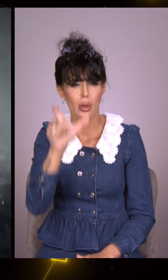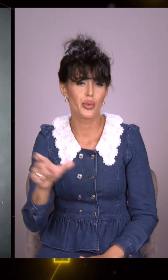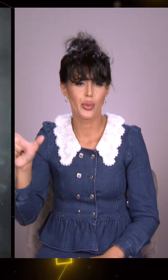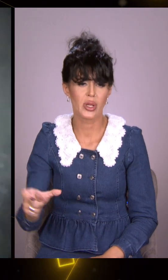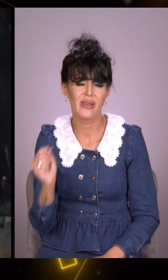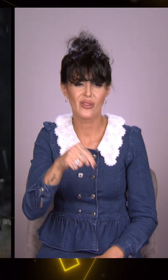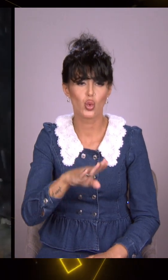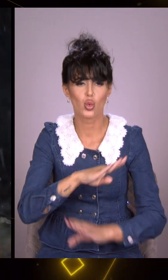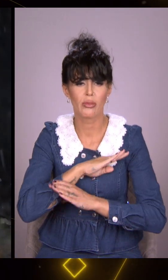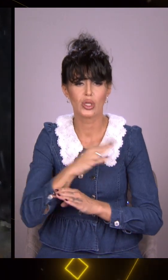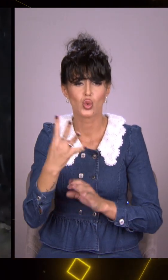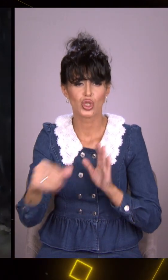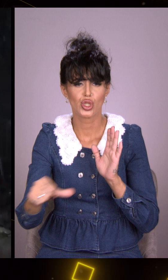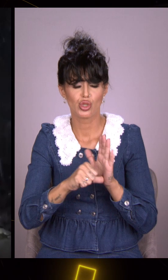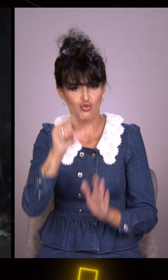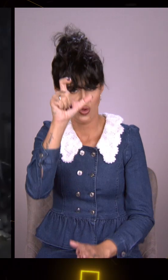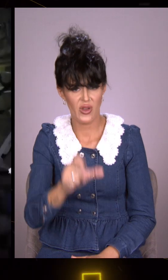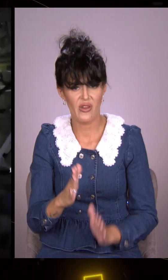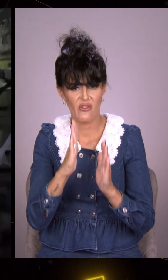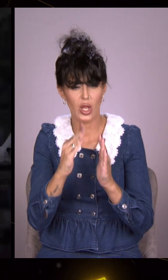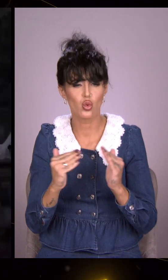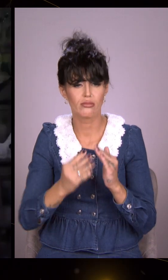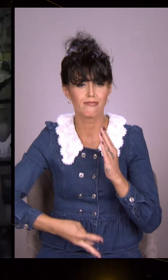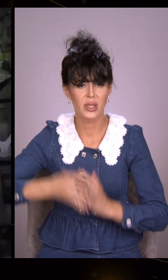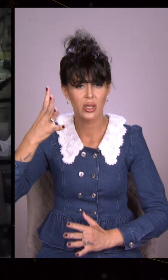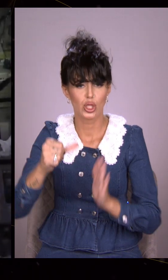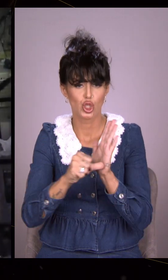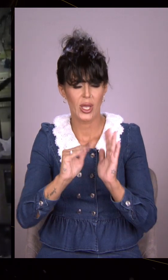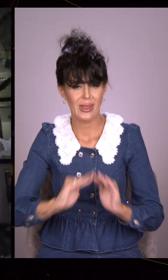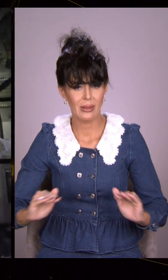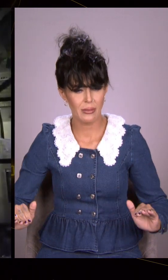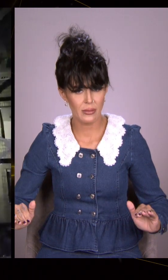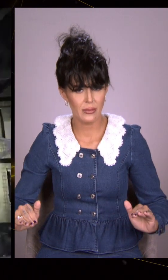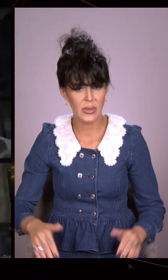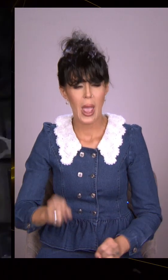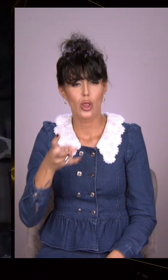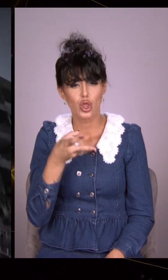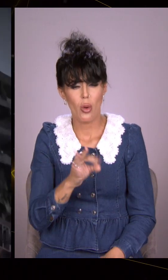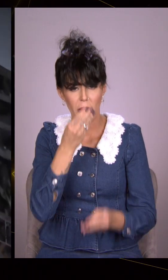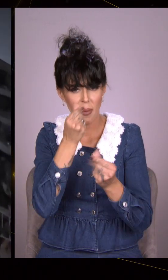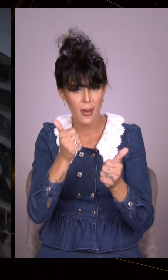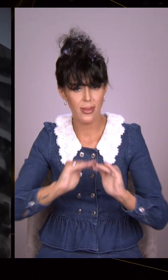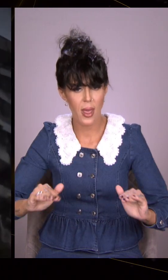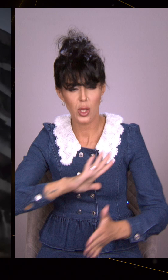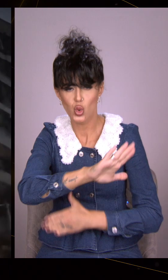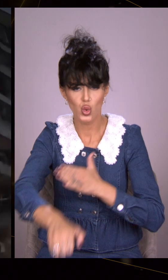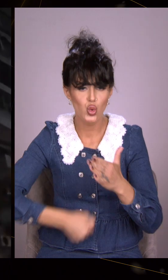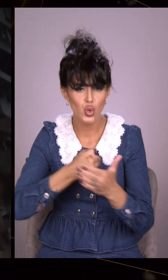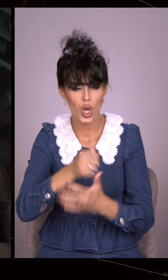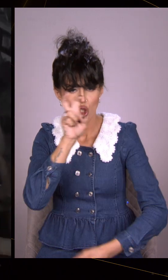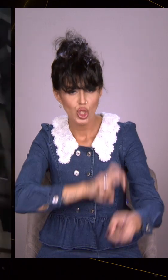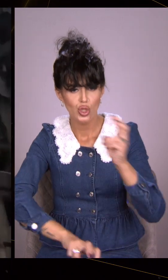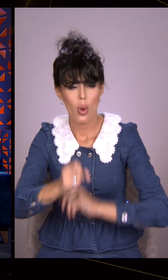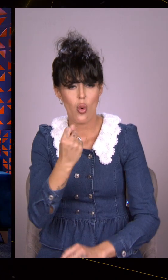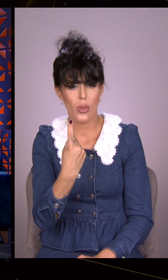загинуло 46 мешканців будинку, 6 з них – діти. Безвісти зниклими досі залишаються